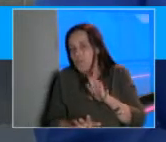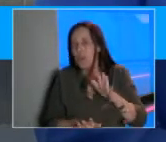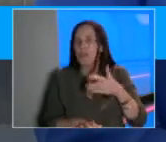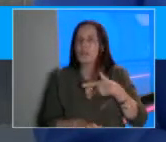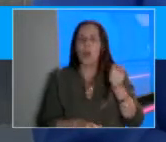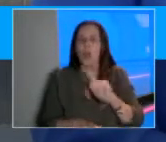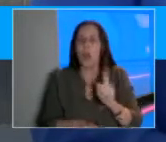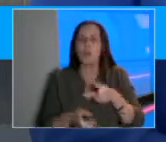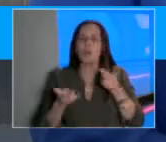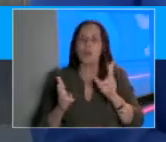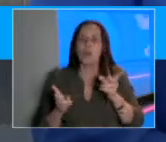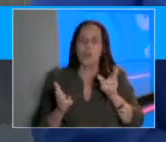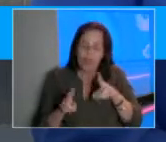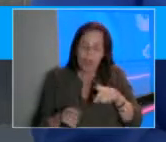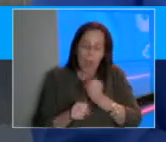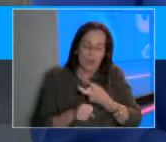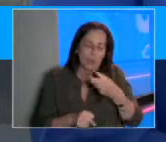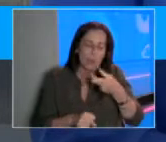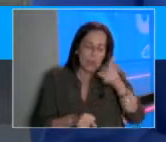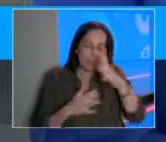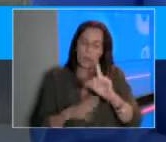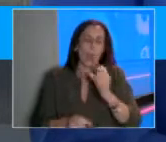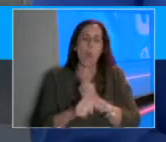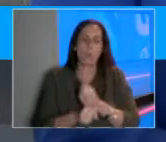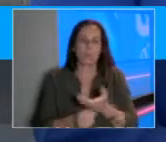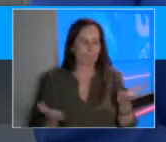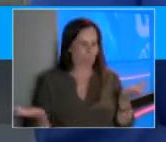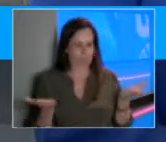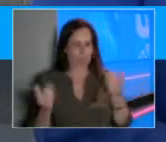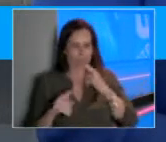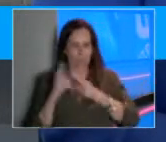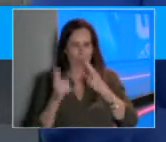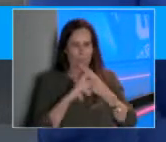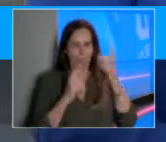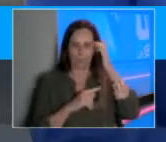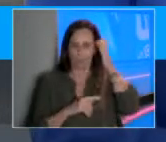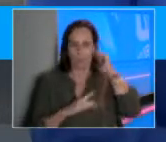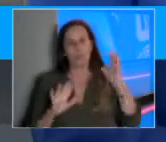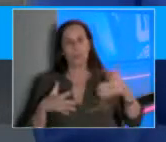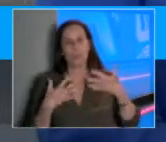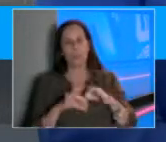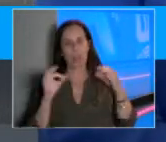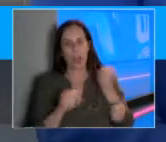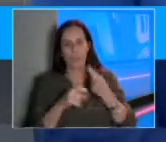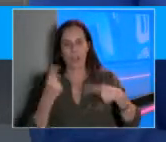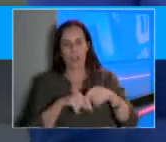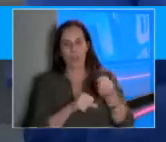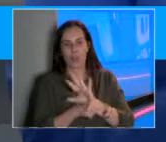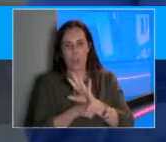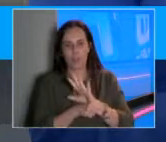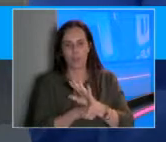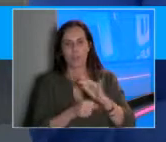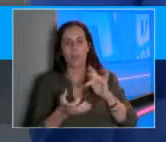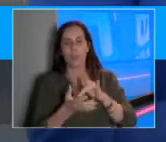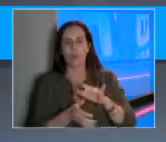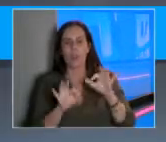שאנחנו לא יכולים להגדיל את הבדיקות, ואנחנו לא עושים את זה בשלב הזה. אחד, אני מאוד שמחה שהתחילה לעבוד ועדת קורונה, מקום